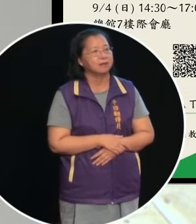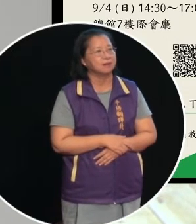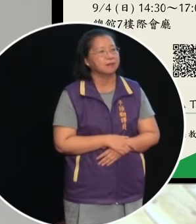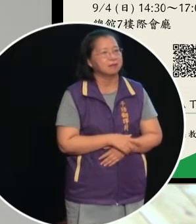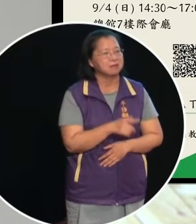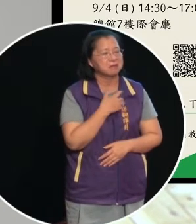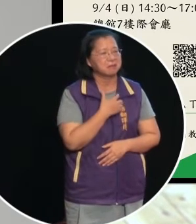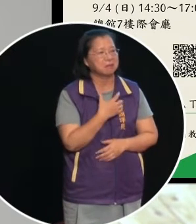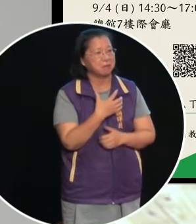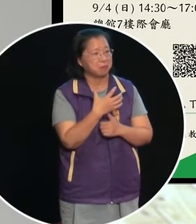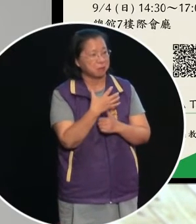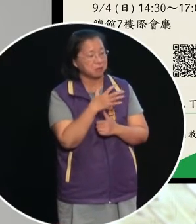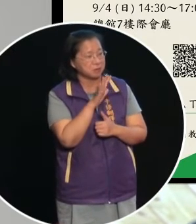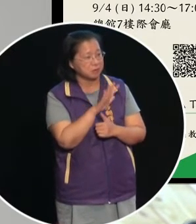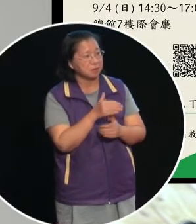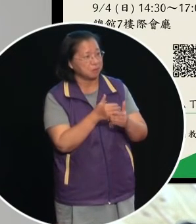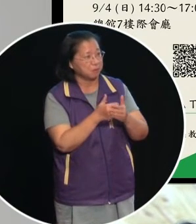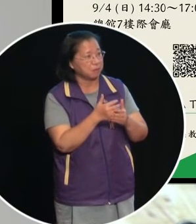胁，防止中国